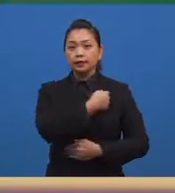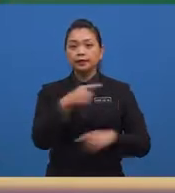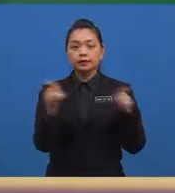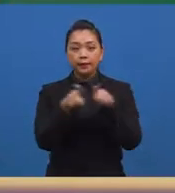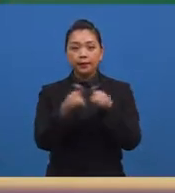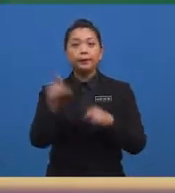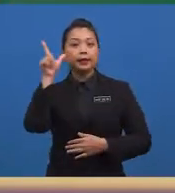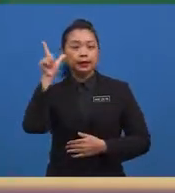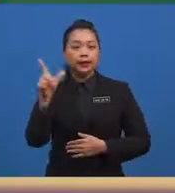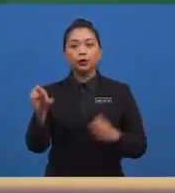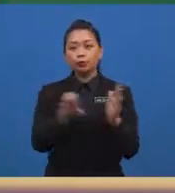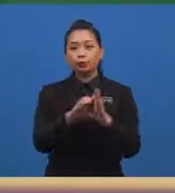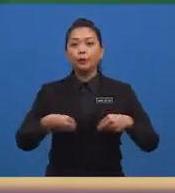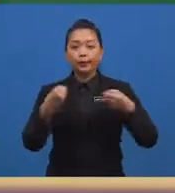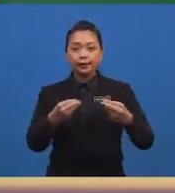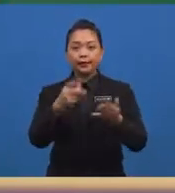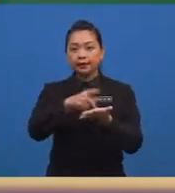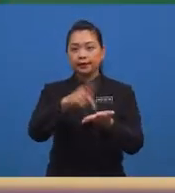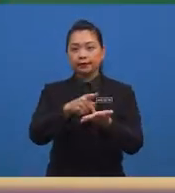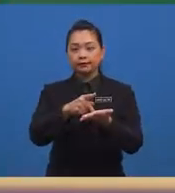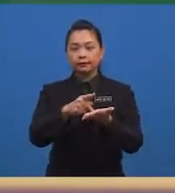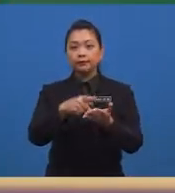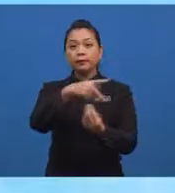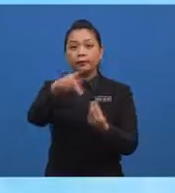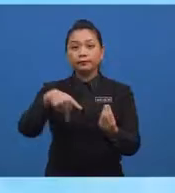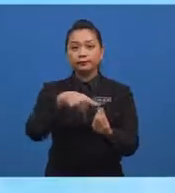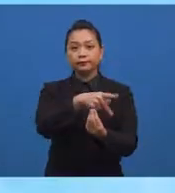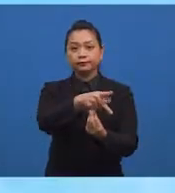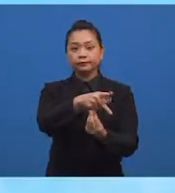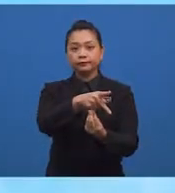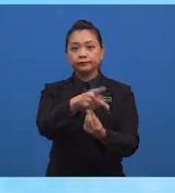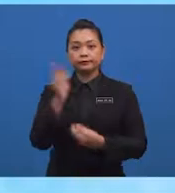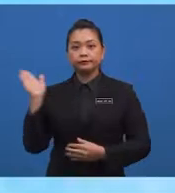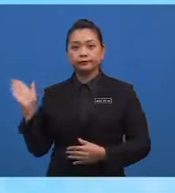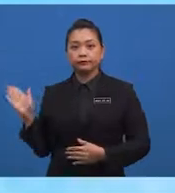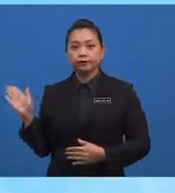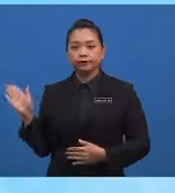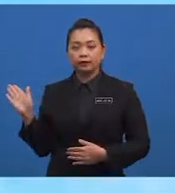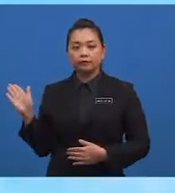melihat contoh bagi pengiraan perimeter. Contoh pertama.